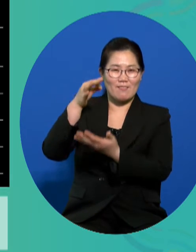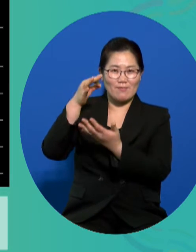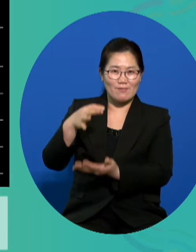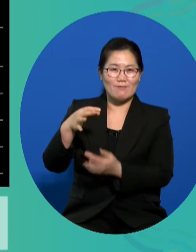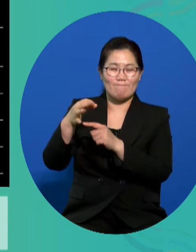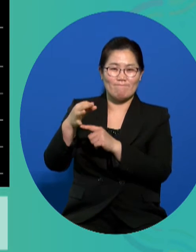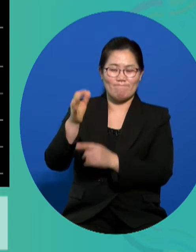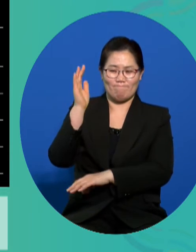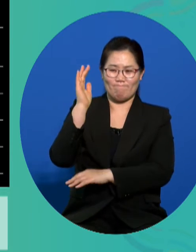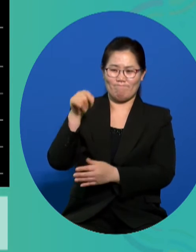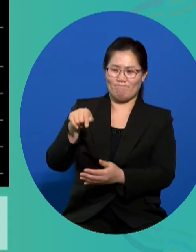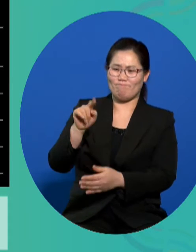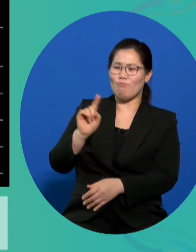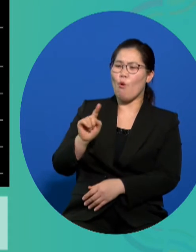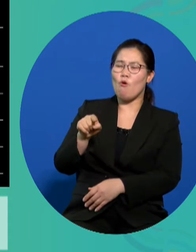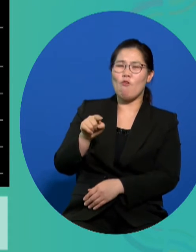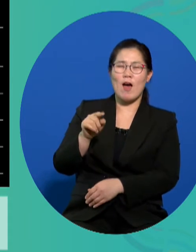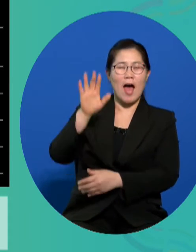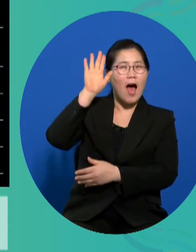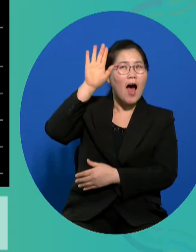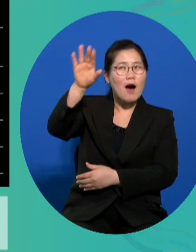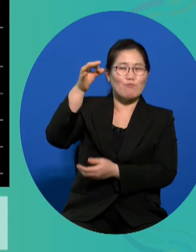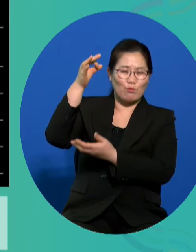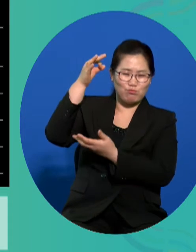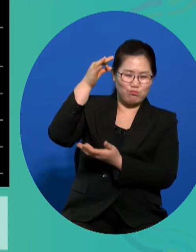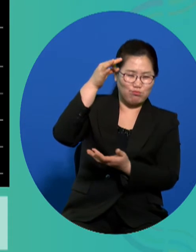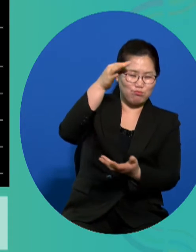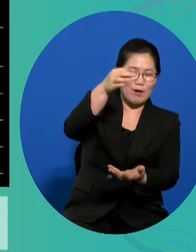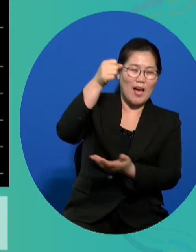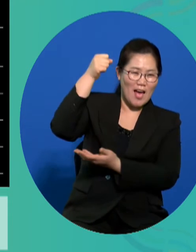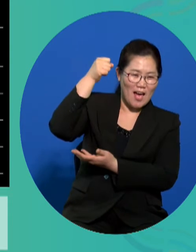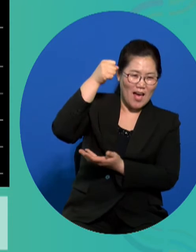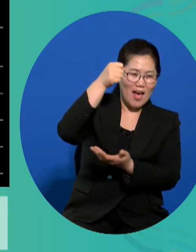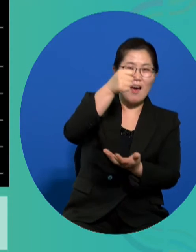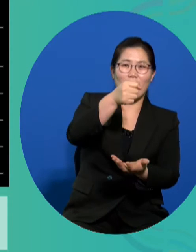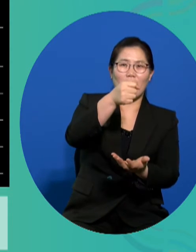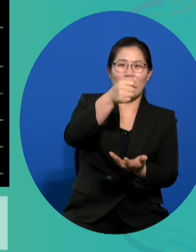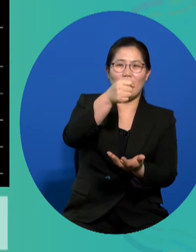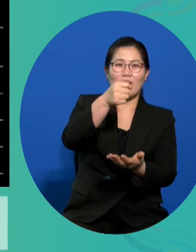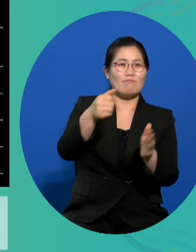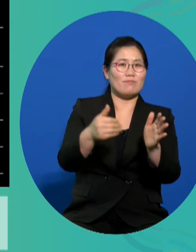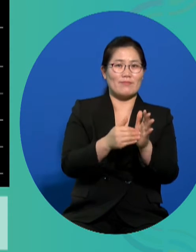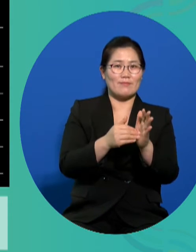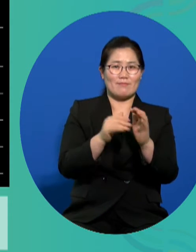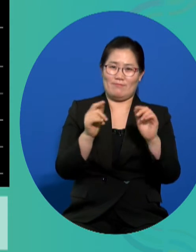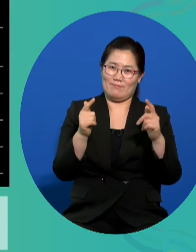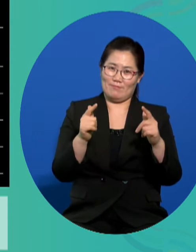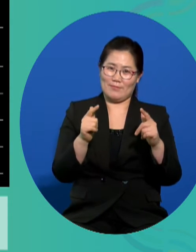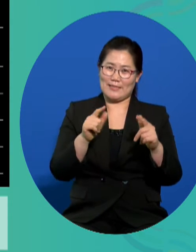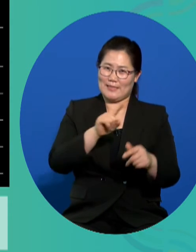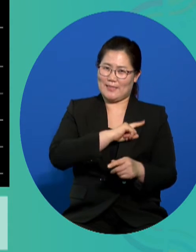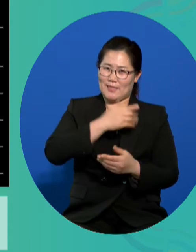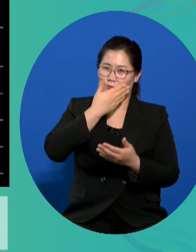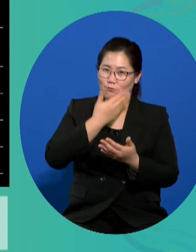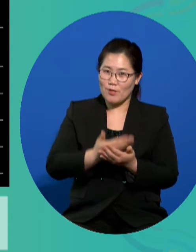유산을 후세에 전수하거나 이게 다가 아닙니다. 사실 핵심 포인트는 유산을 가지고